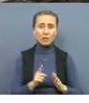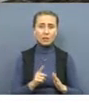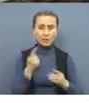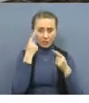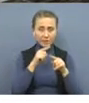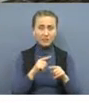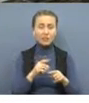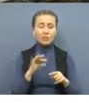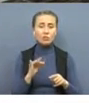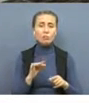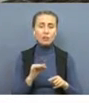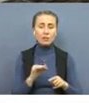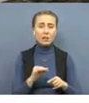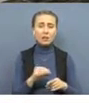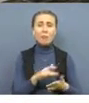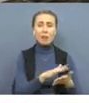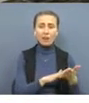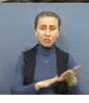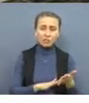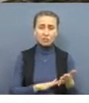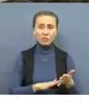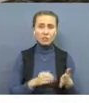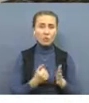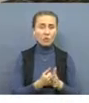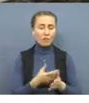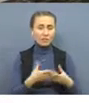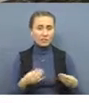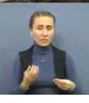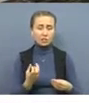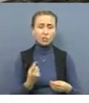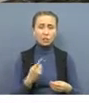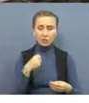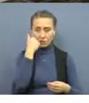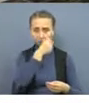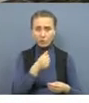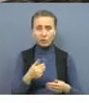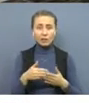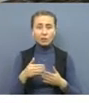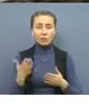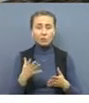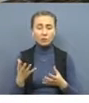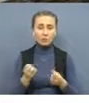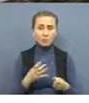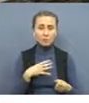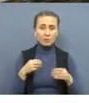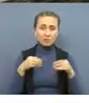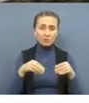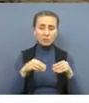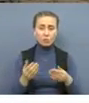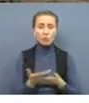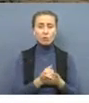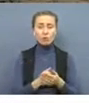Казагро пролонгировать до весны или же еще на год те кредиты, которые были взяты на посевную и уборочную